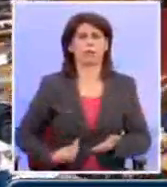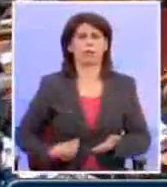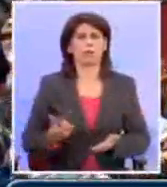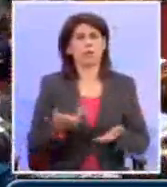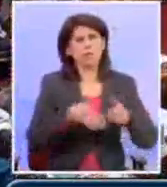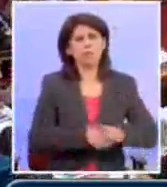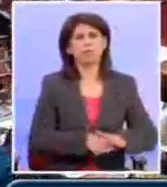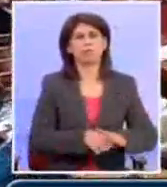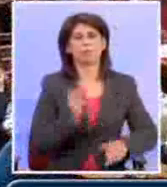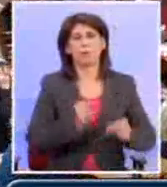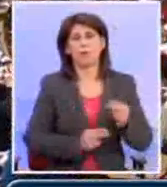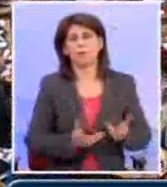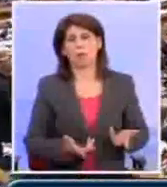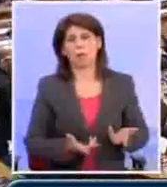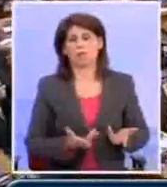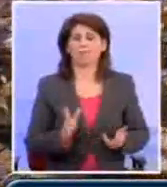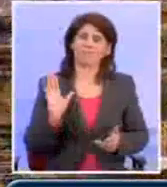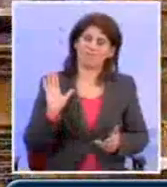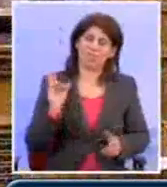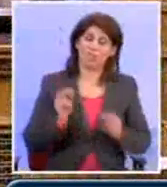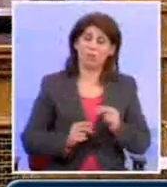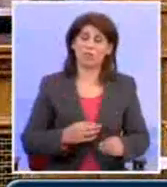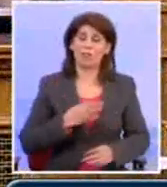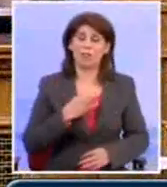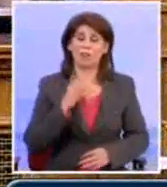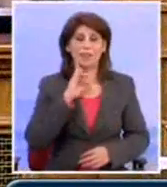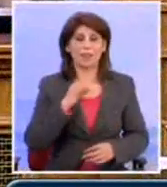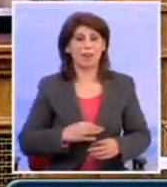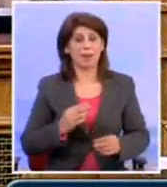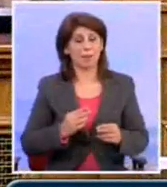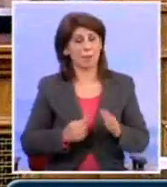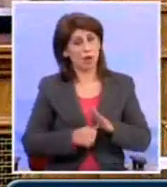τρύπα. Το πρόβλημα, κυρία Πρόεδρε, είναι ότι αυτό ήταν απολύτως νόμιμο.